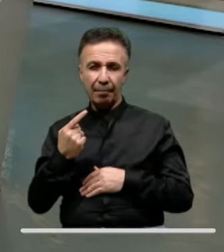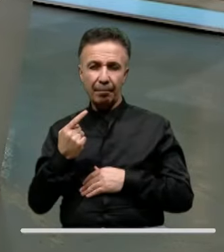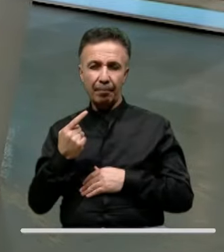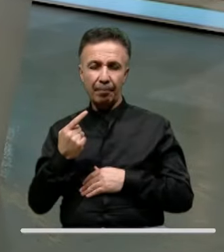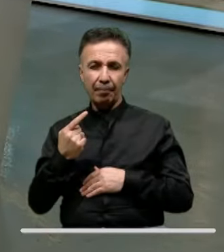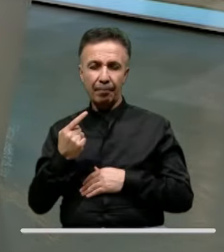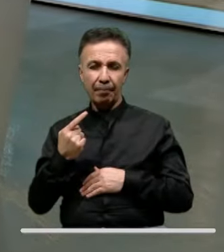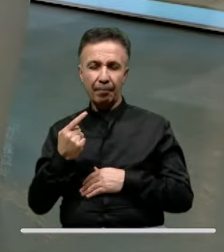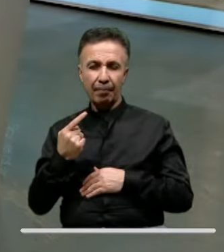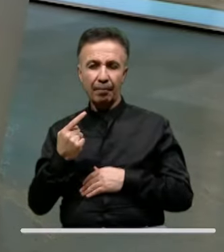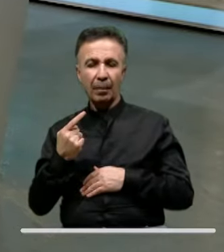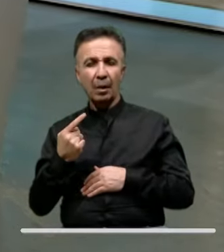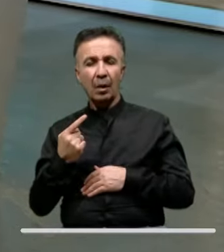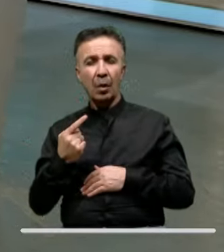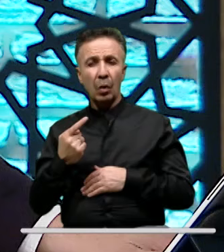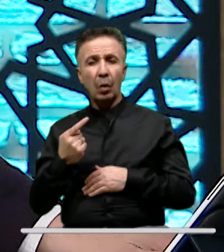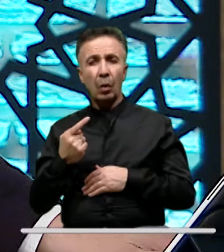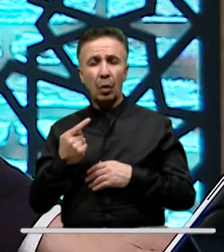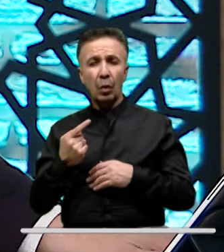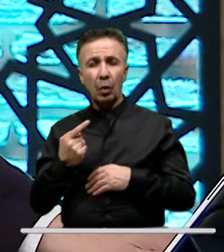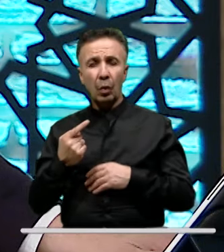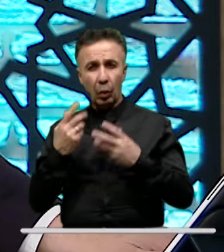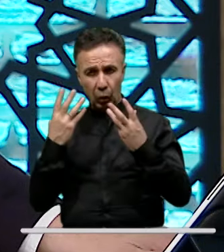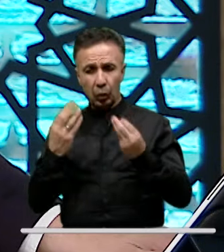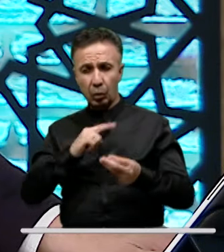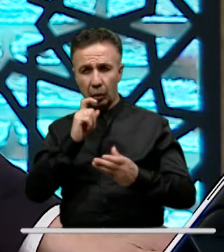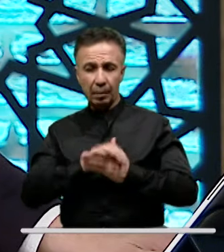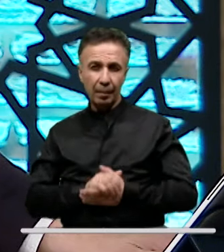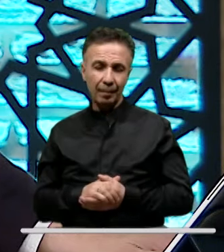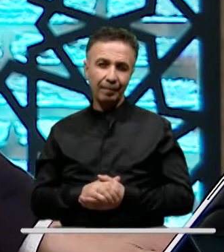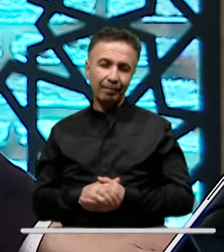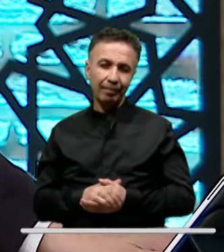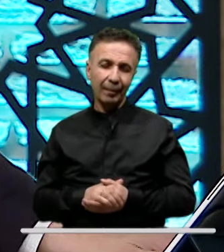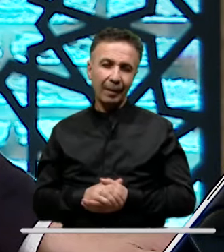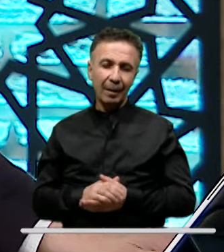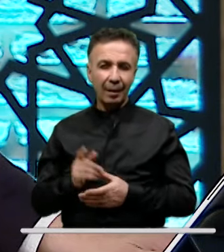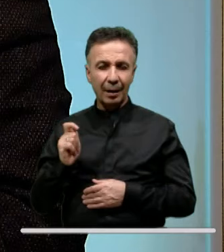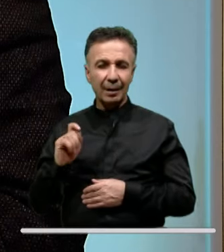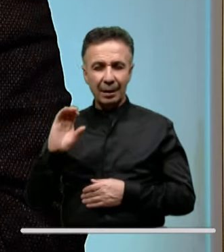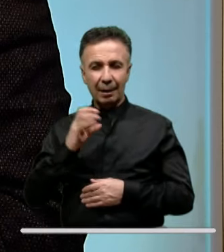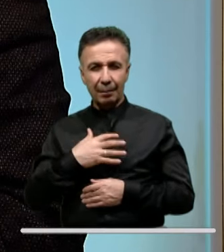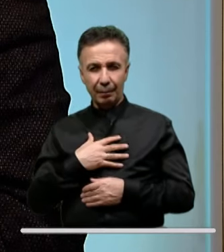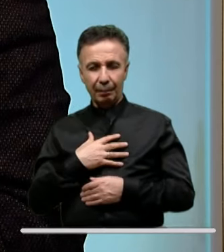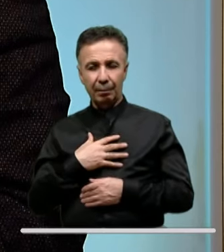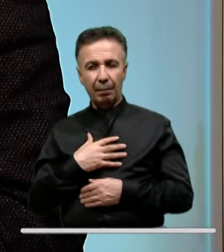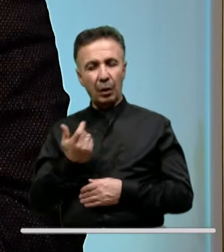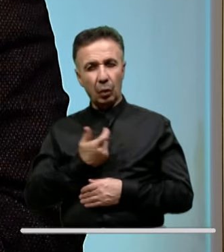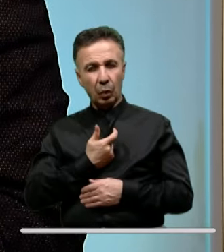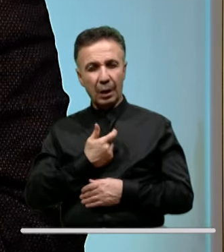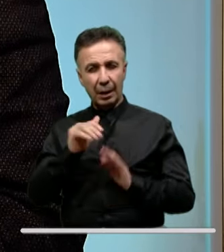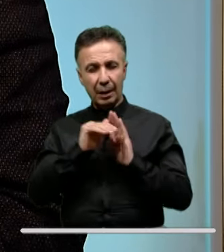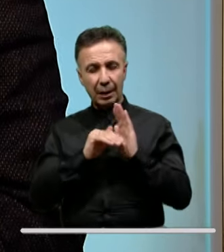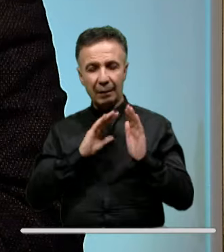düşünüp yarın niyet etmesem nasıl bir iş yapmış olurum? Şimdi aslında dinimizde hani bir kural da vardır ya, meşhur